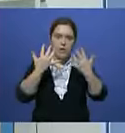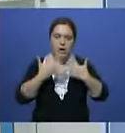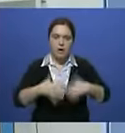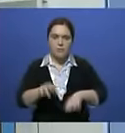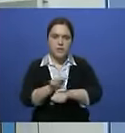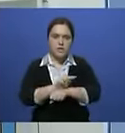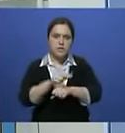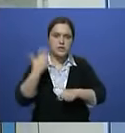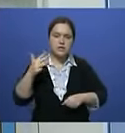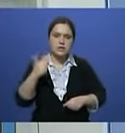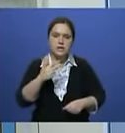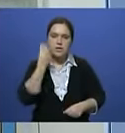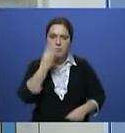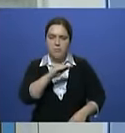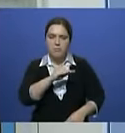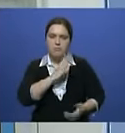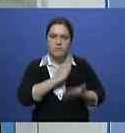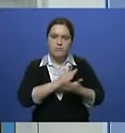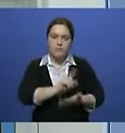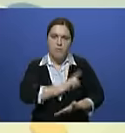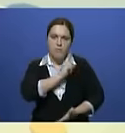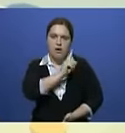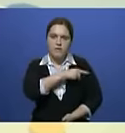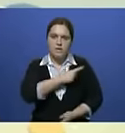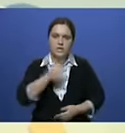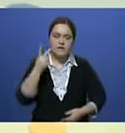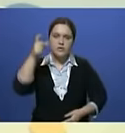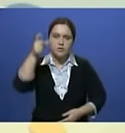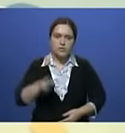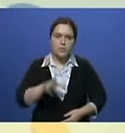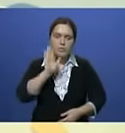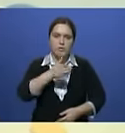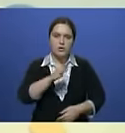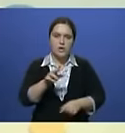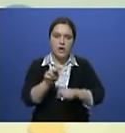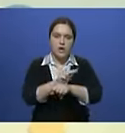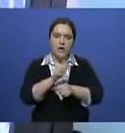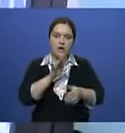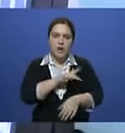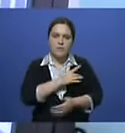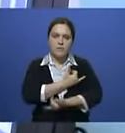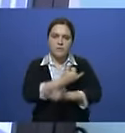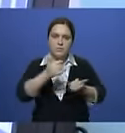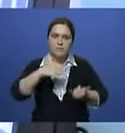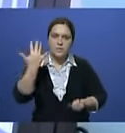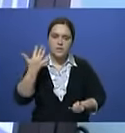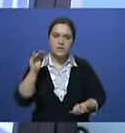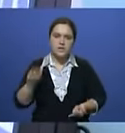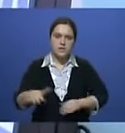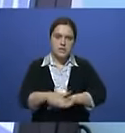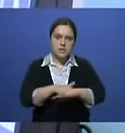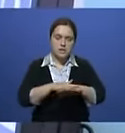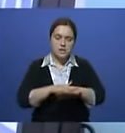оборудованием около рити высококвалифицированных врачей и 200 человек Мет персонала будут обслуживать пятидесяти тысячное население кармакшинский